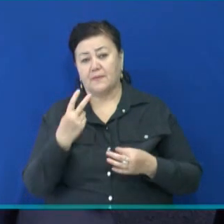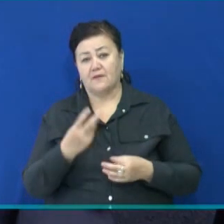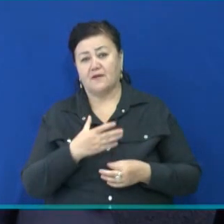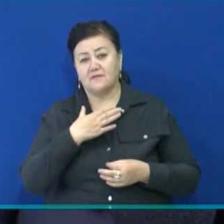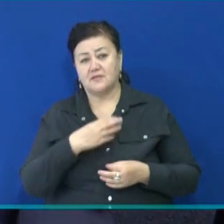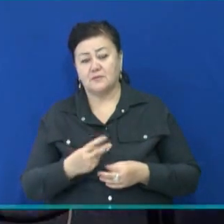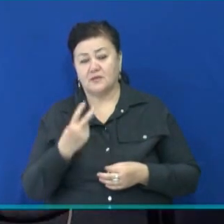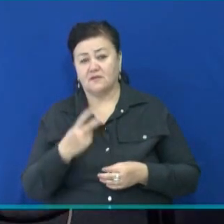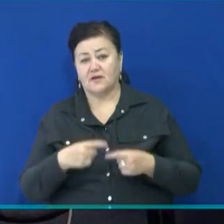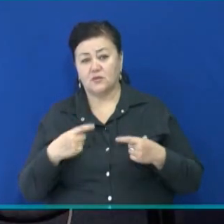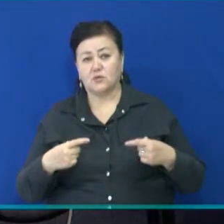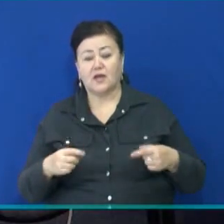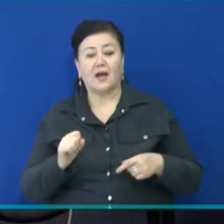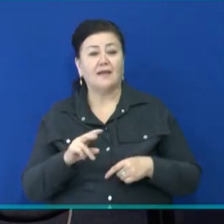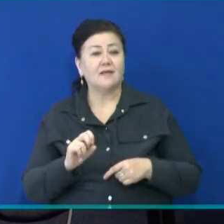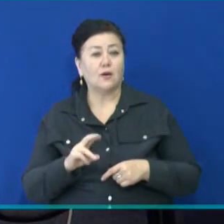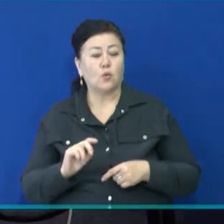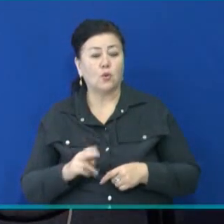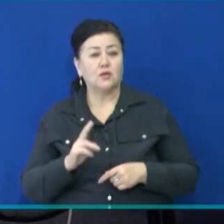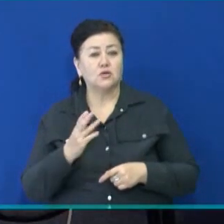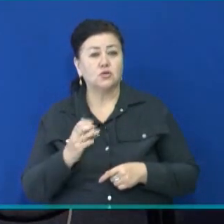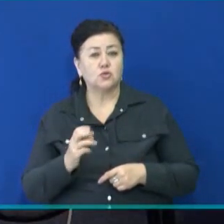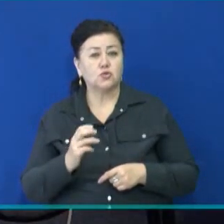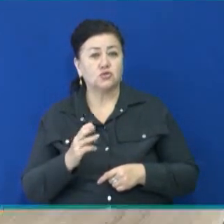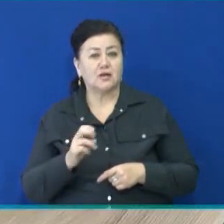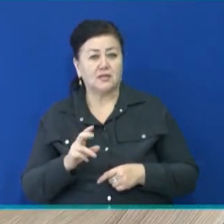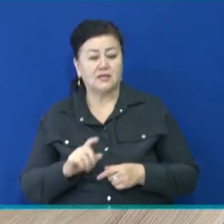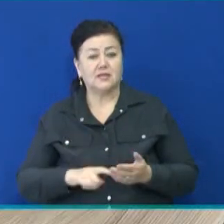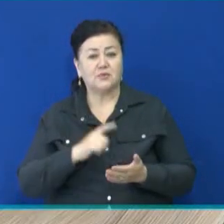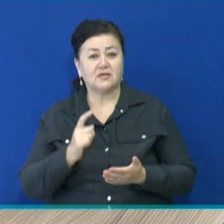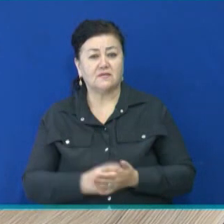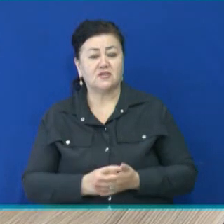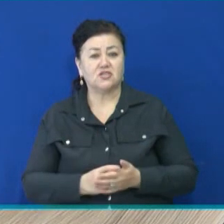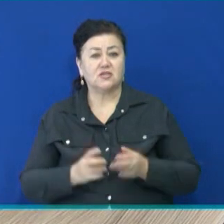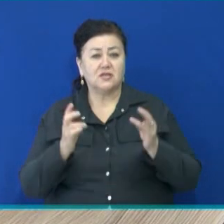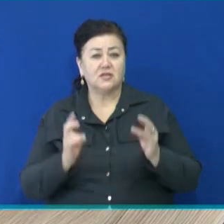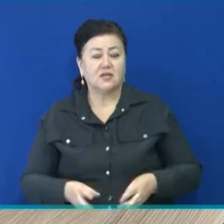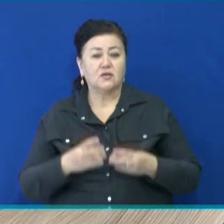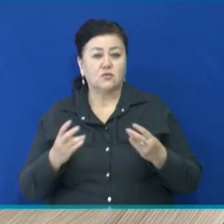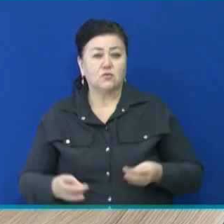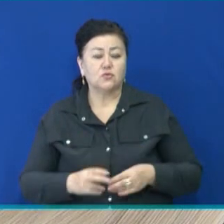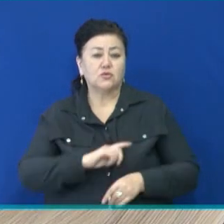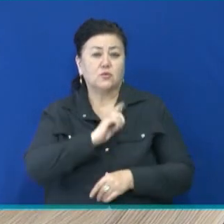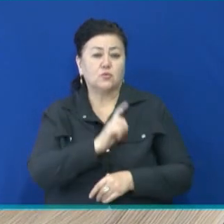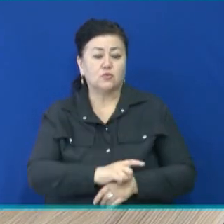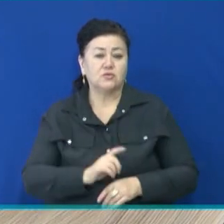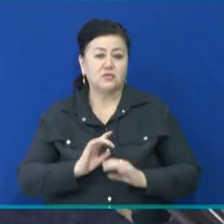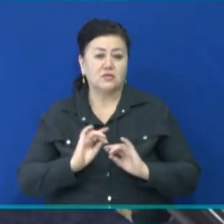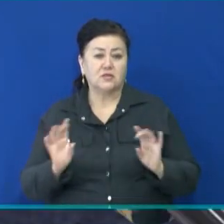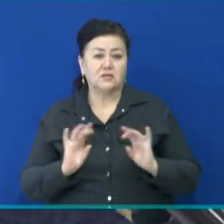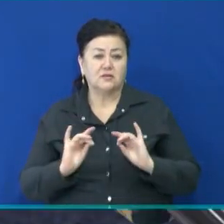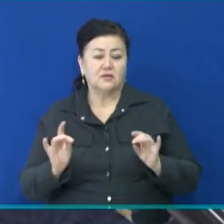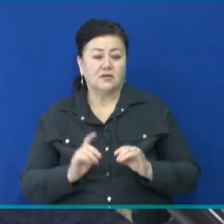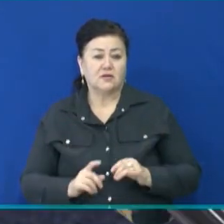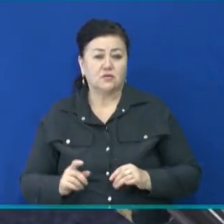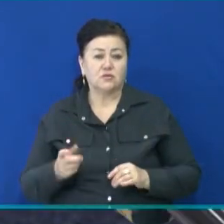Семее, а 2 других – на Алаколе и Шошкала. Министр отметил, для предотвращения трагедии необходимо усилить информационно-разъяснительную работу.